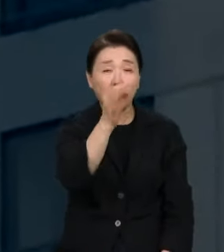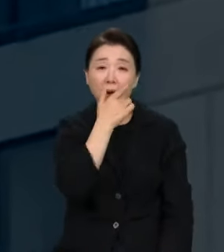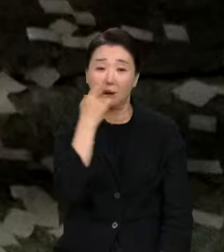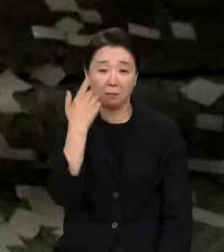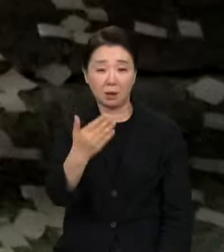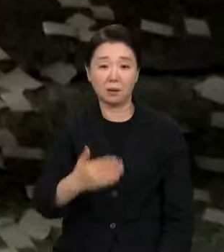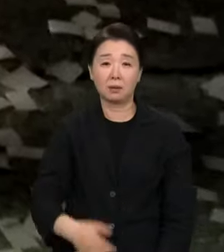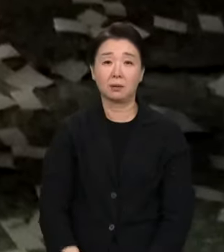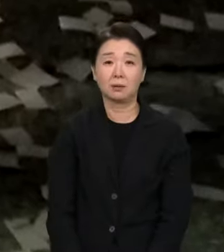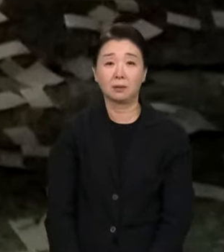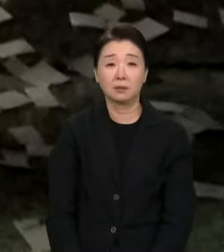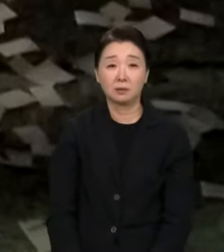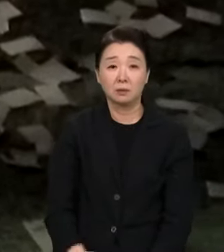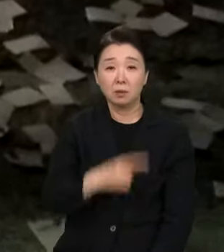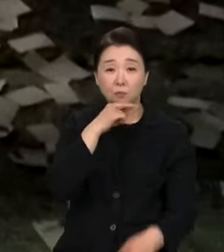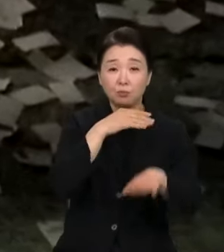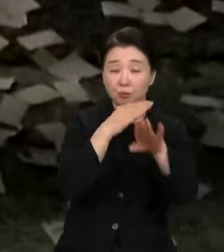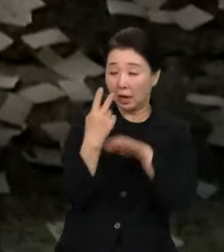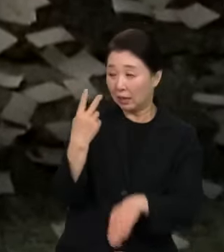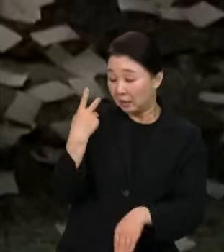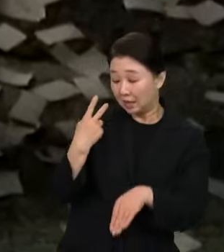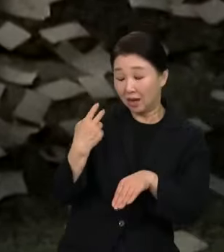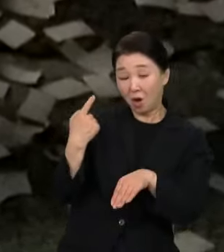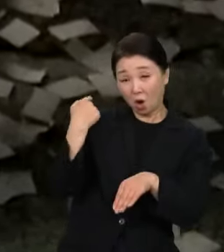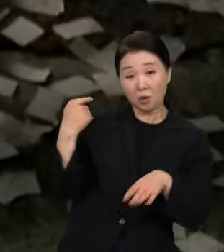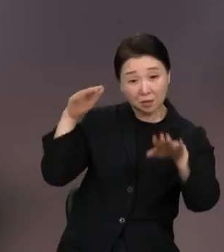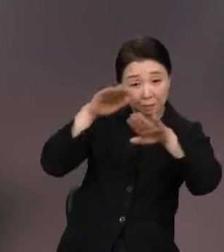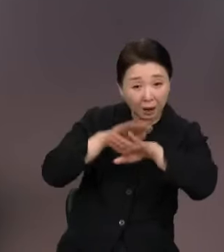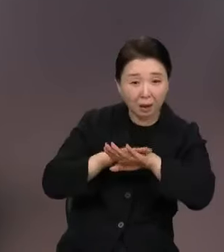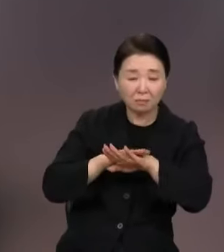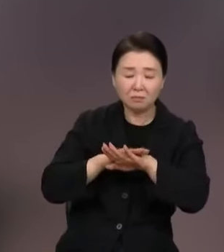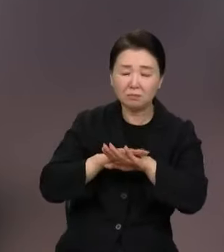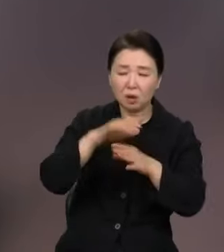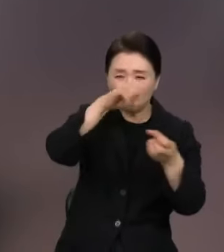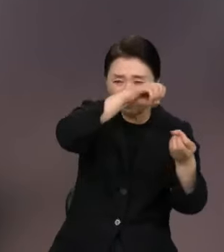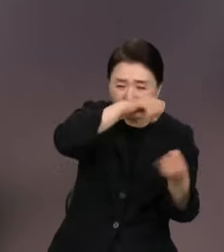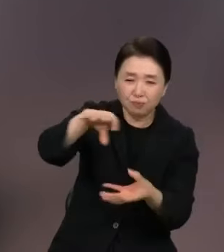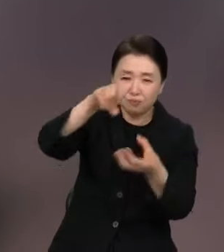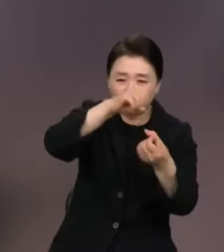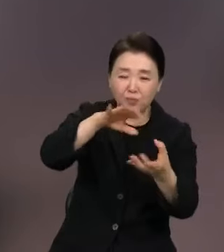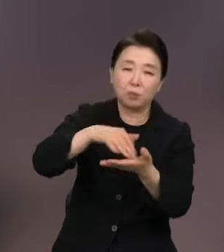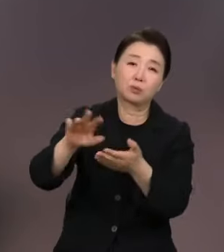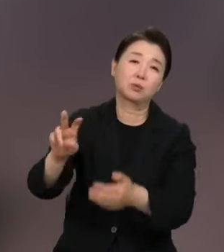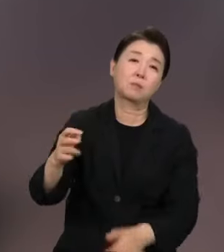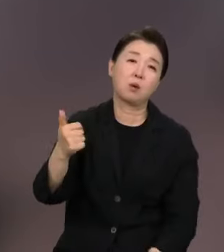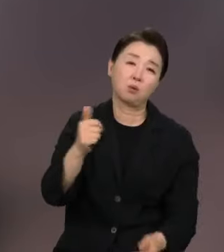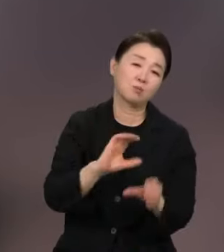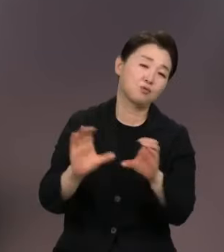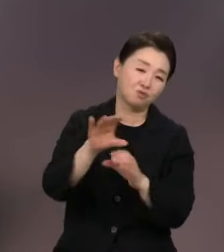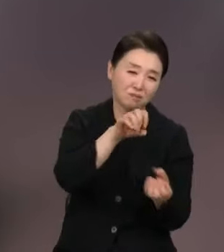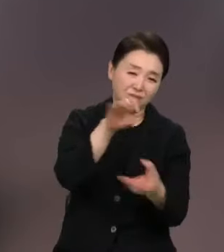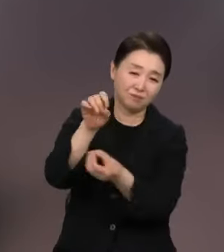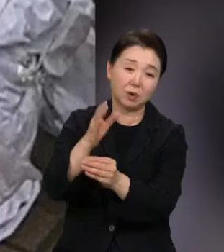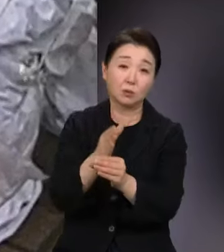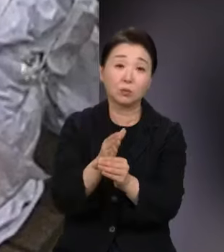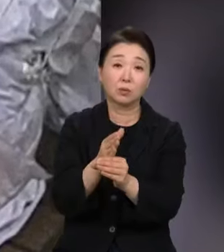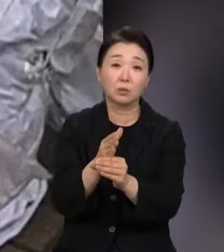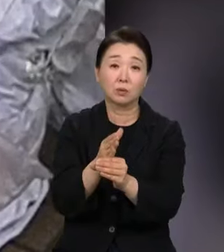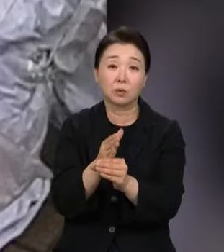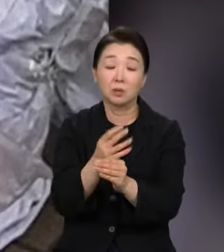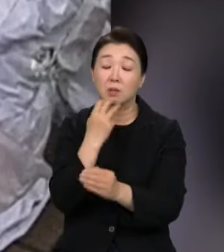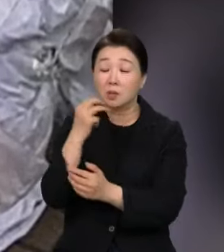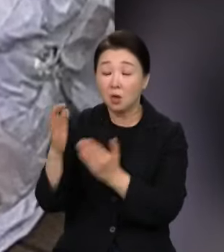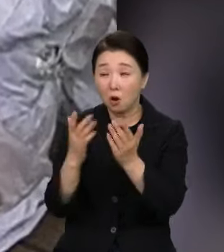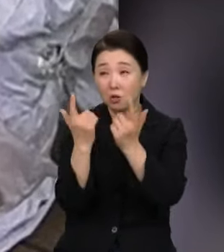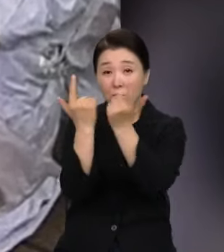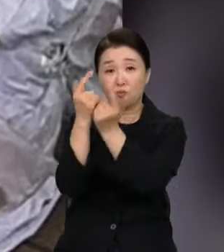관측됐습니다. 북한은 그제에 이어 어젯밤부터 오물풍선 250여 개도 추가로 살포했습니다. 주로 경기